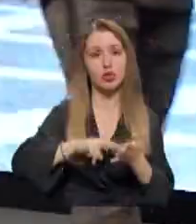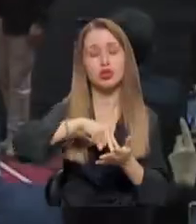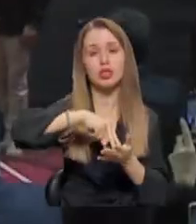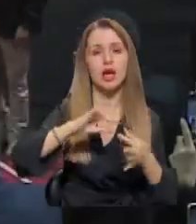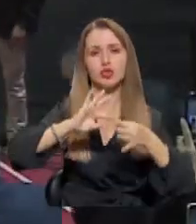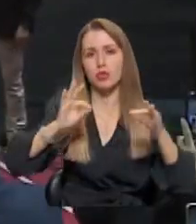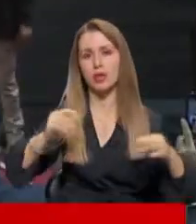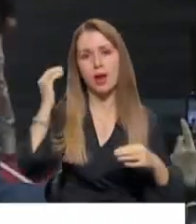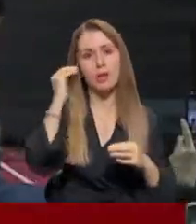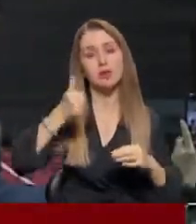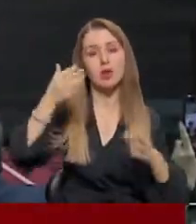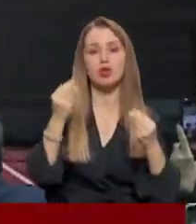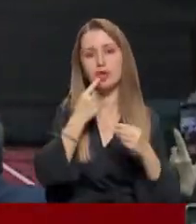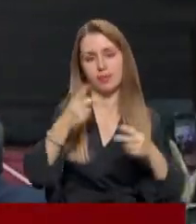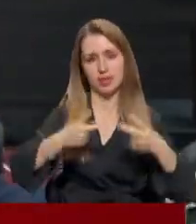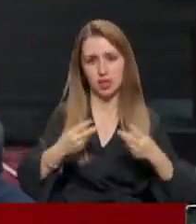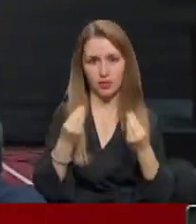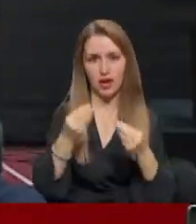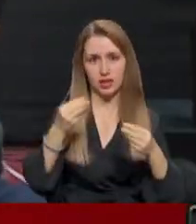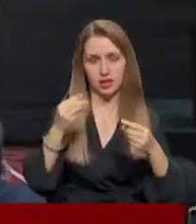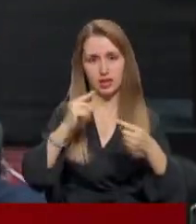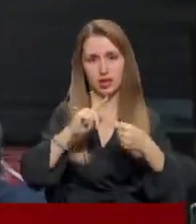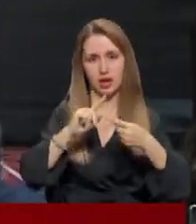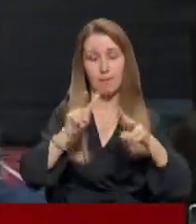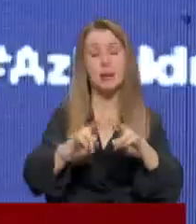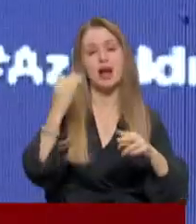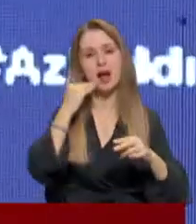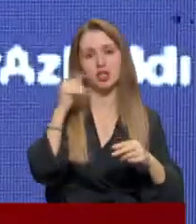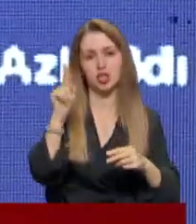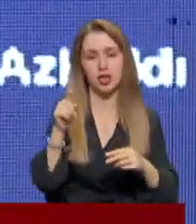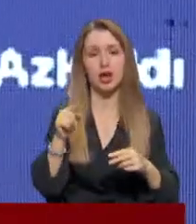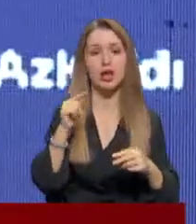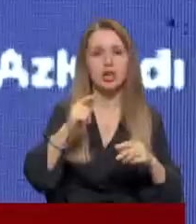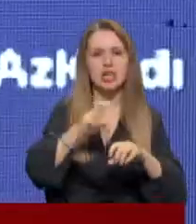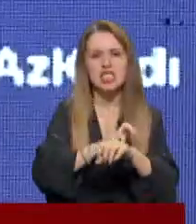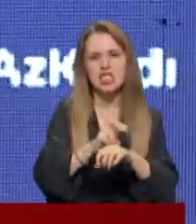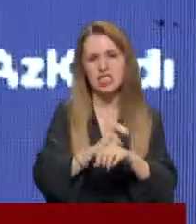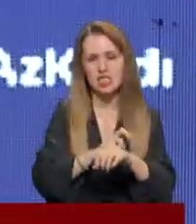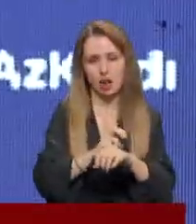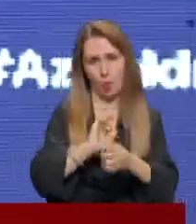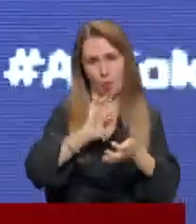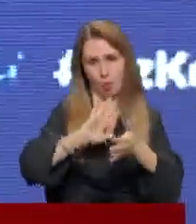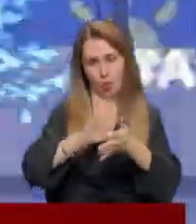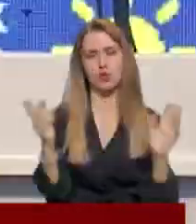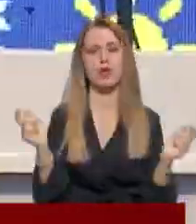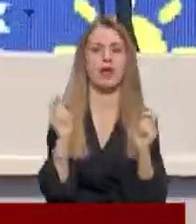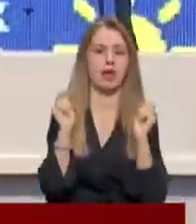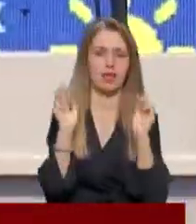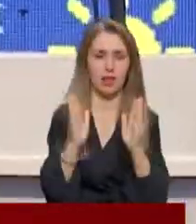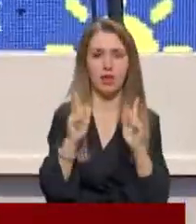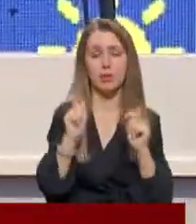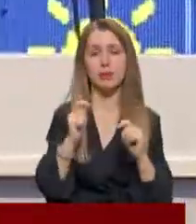her cümlesinde başbakan olacağım diyerek verdi mesajlarını İyi Parti lideri Meral Akşener. Siniri bozulma, devam etsin muhteremlerin.